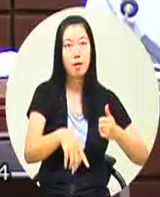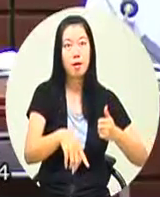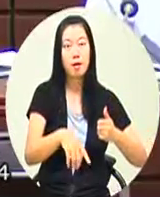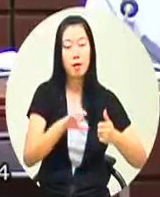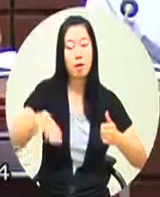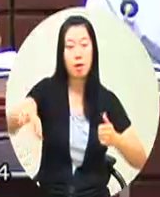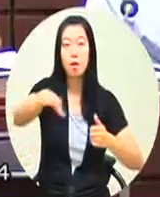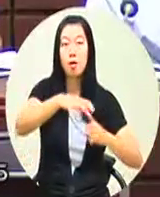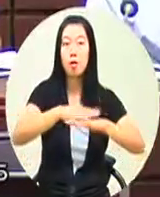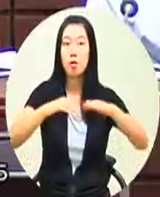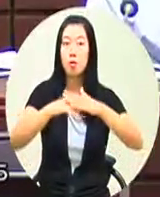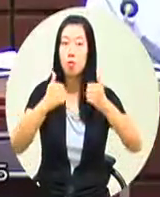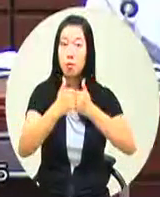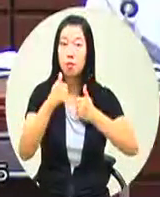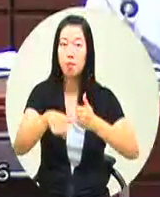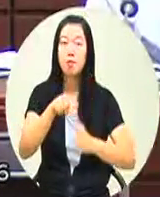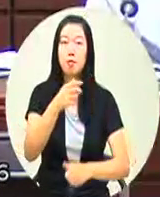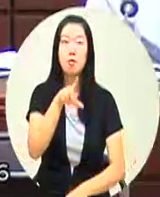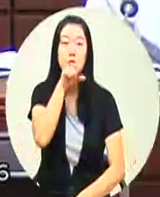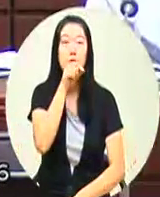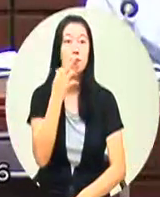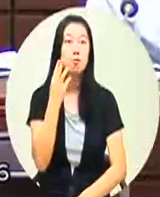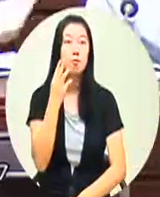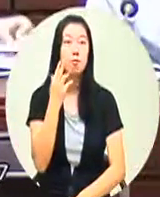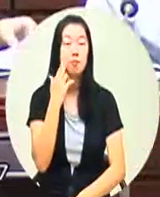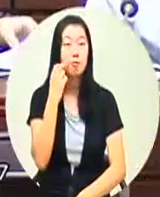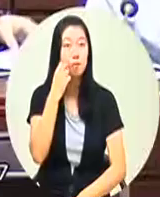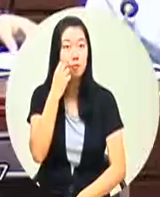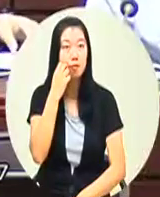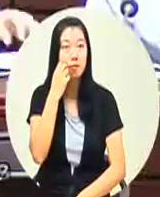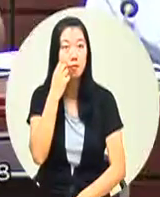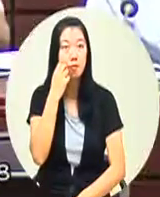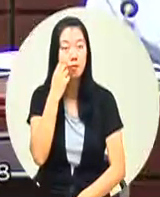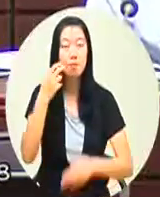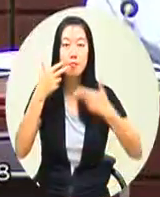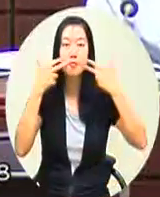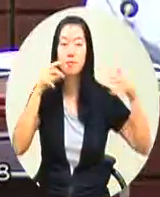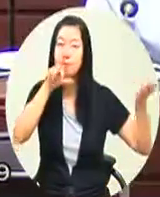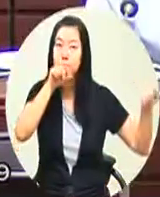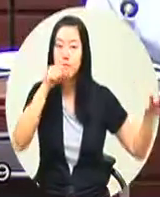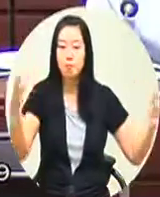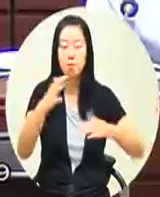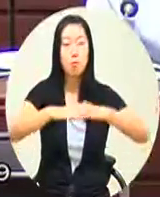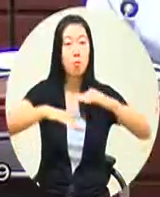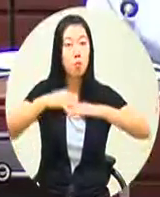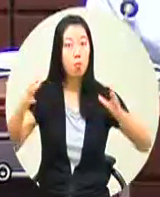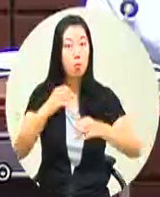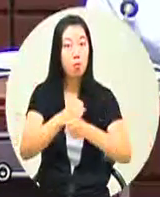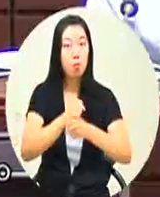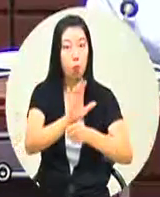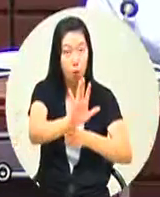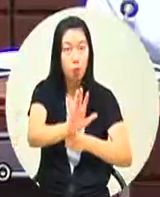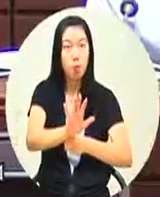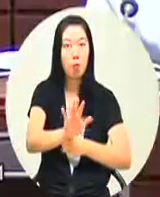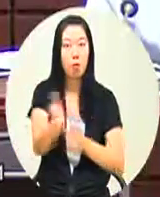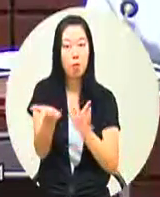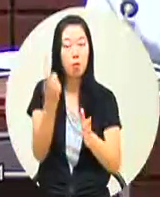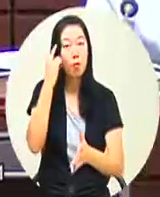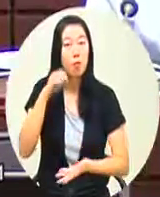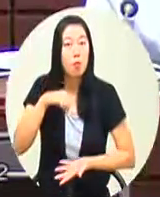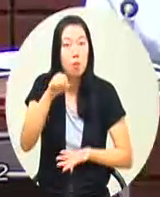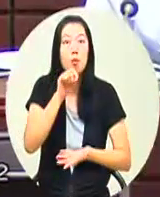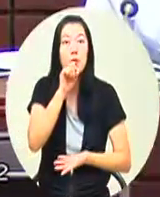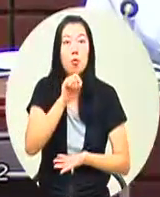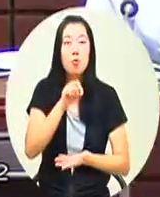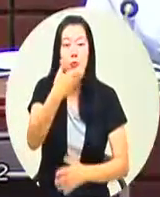会，还有我们的鸟松，那个野鸟协会，我们都有在合作。那至于说，那个议员所讲的跟水公司大